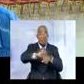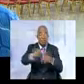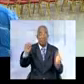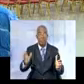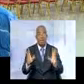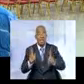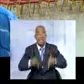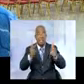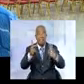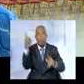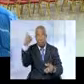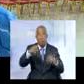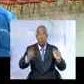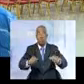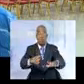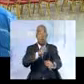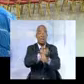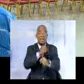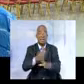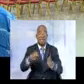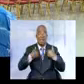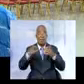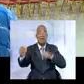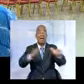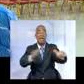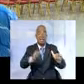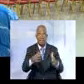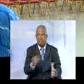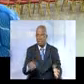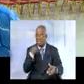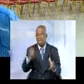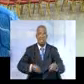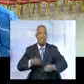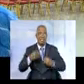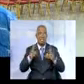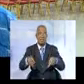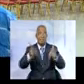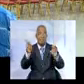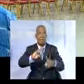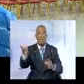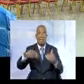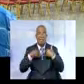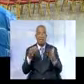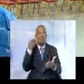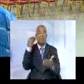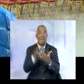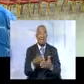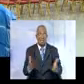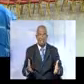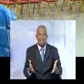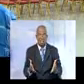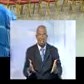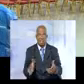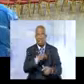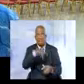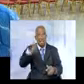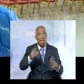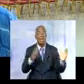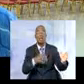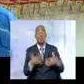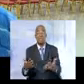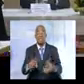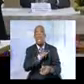ont besoin pour pouvoir travailler, pour avoir des activités génératrices de revenus, soit également une amélioration des rapports police-population pour que